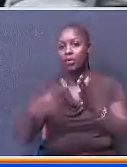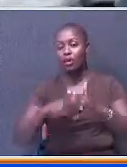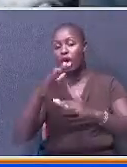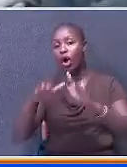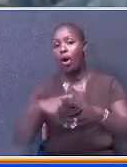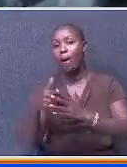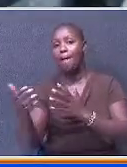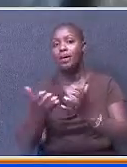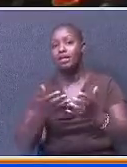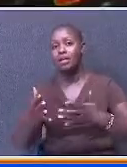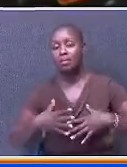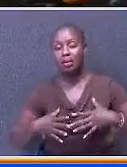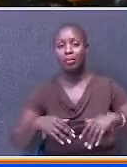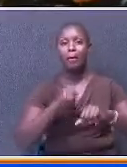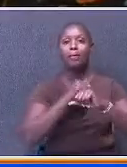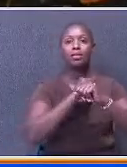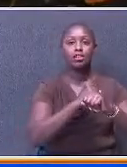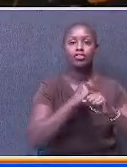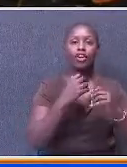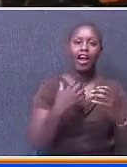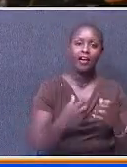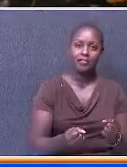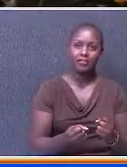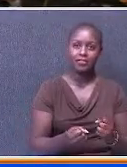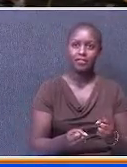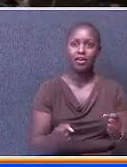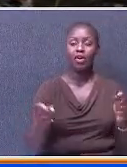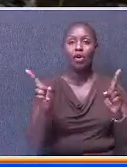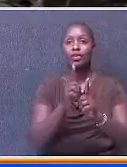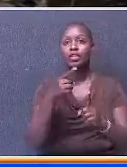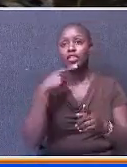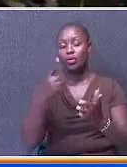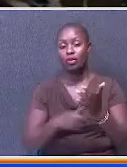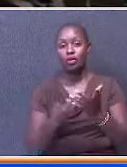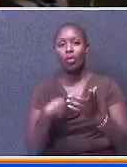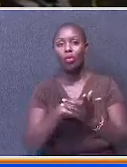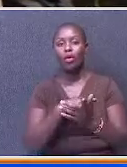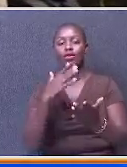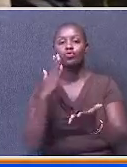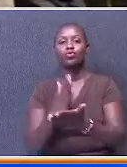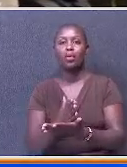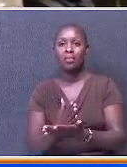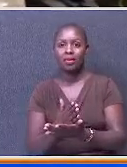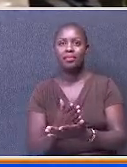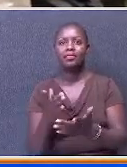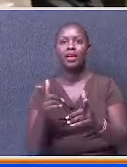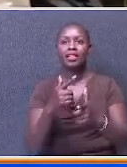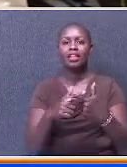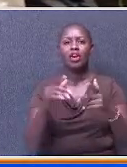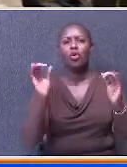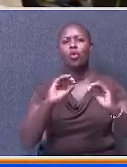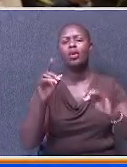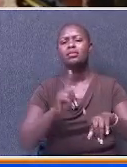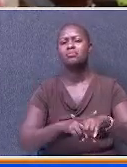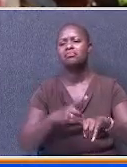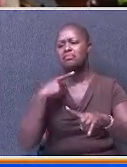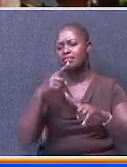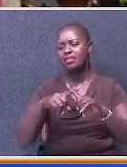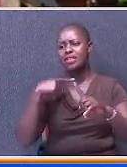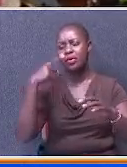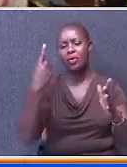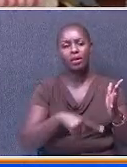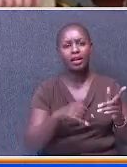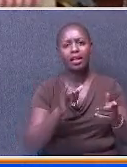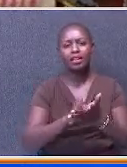bidhaa hizo wanalindwa. Hata ikiwa wanasema nguo ziwache, hakuna wakati wametupea time.